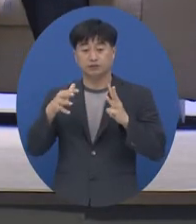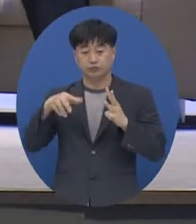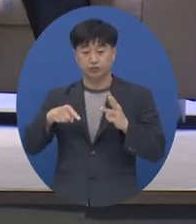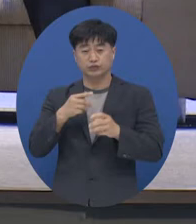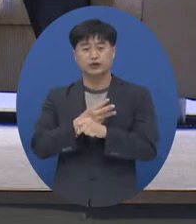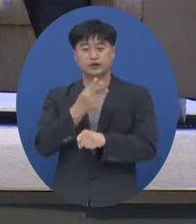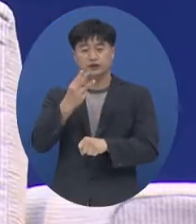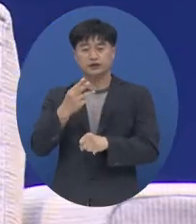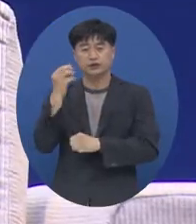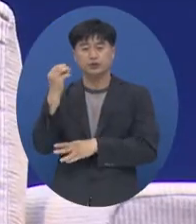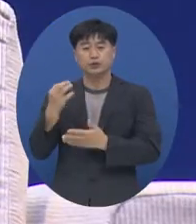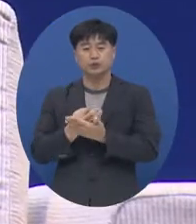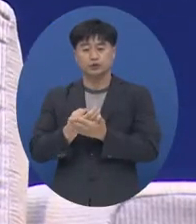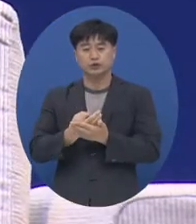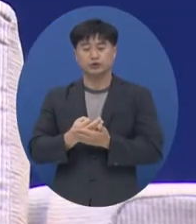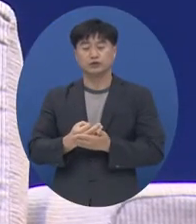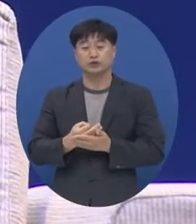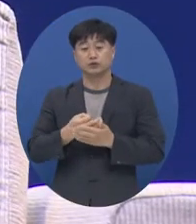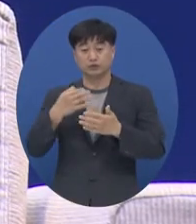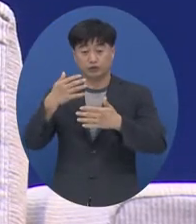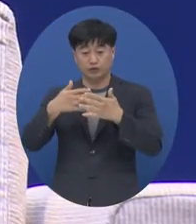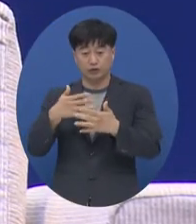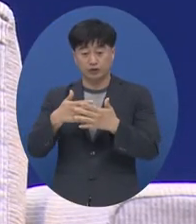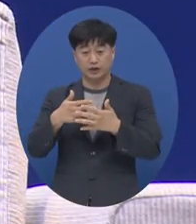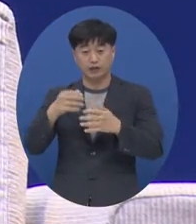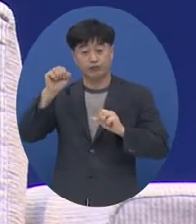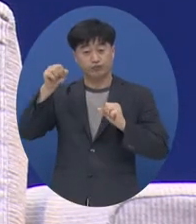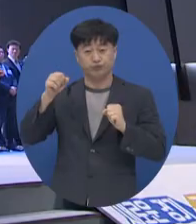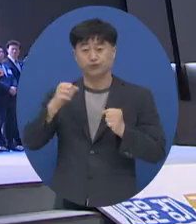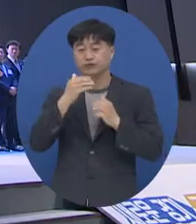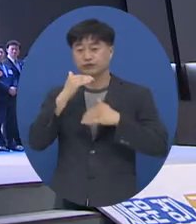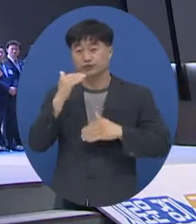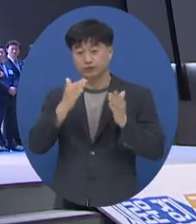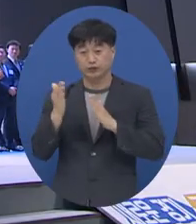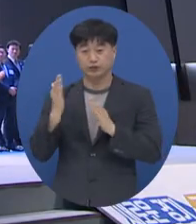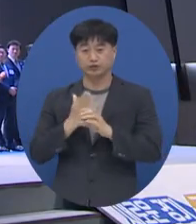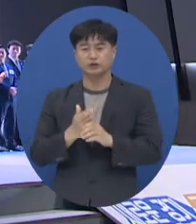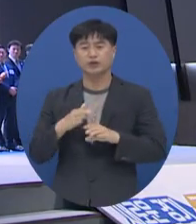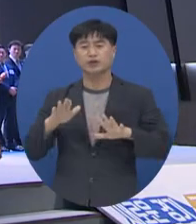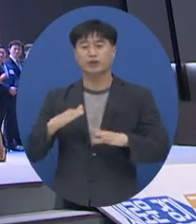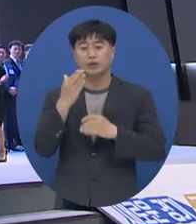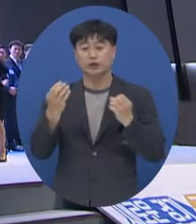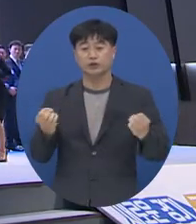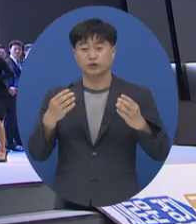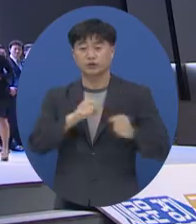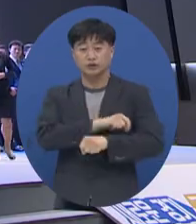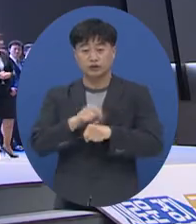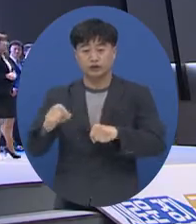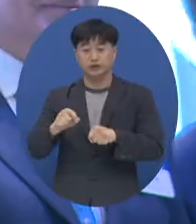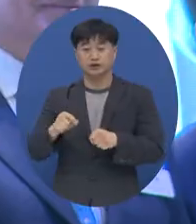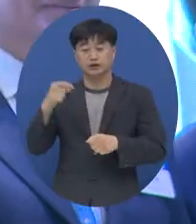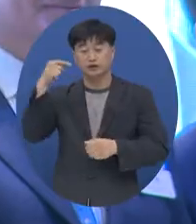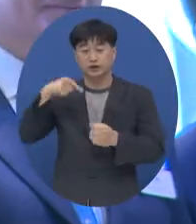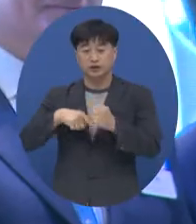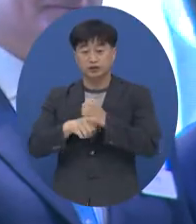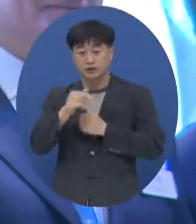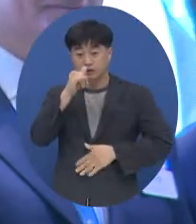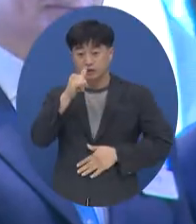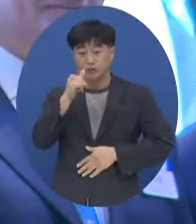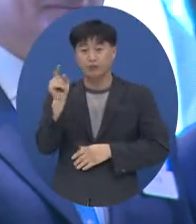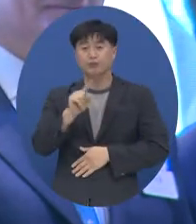토크쇼와 뮤지컬 갈라 영상 상영 등이 기다립니다 이번 박람회에서 특히 의미있게 봐야할 정은